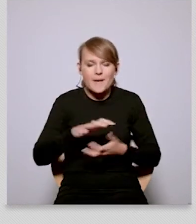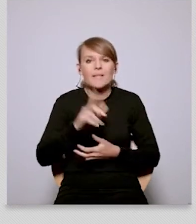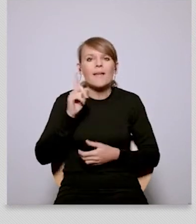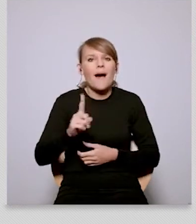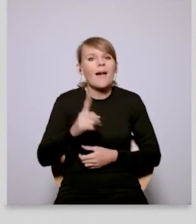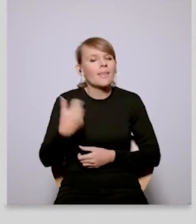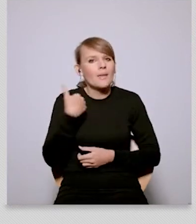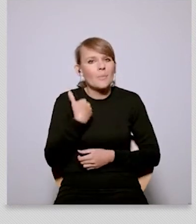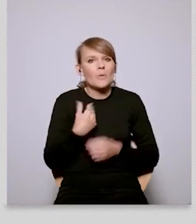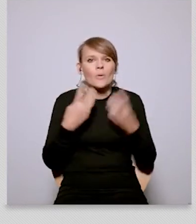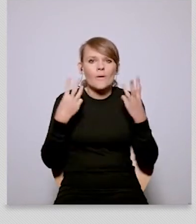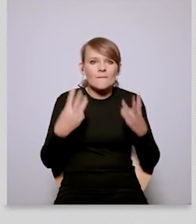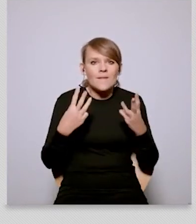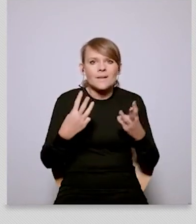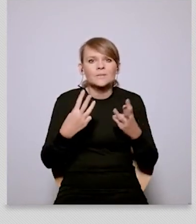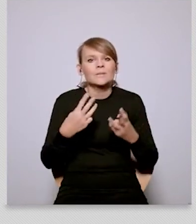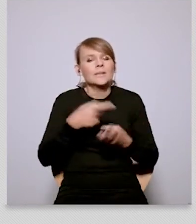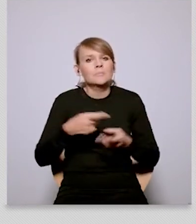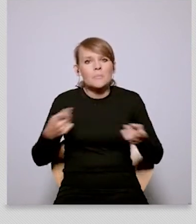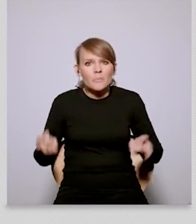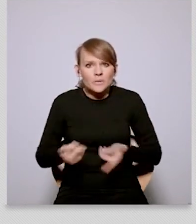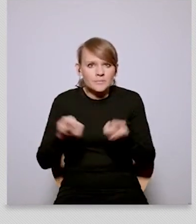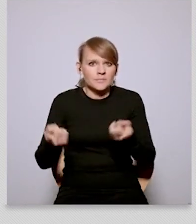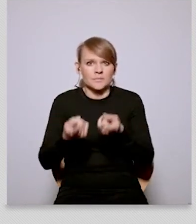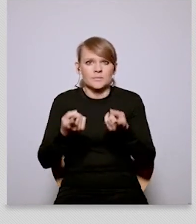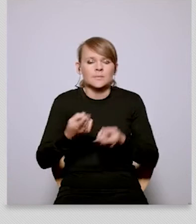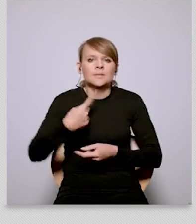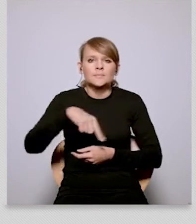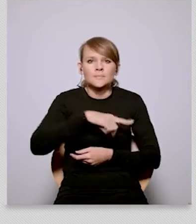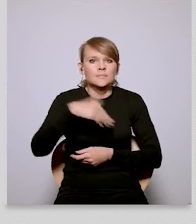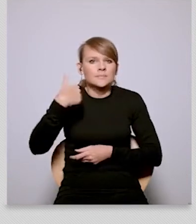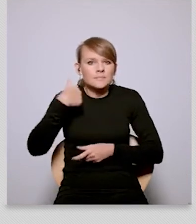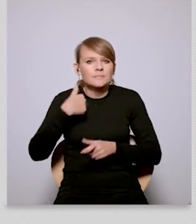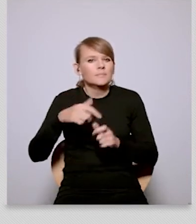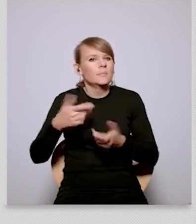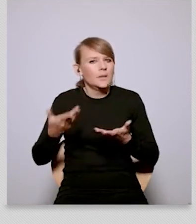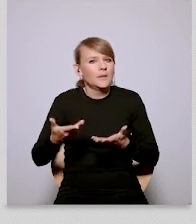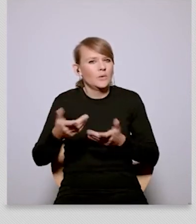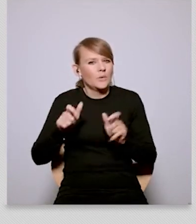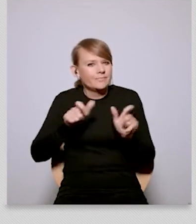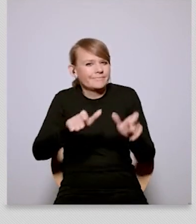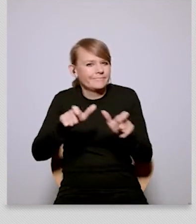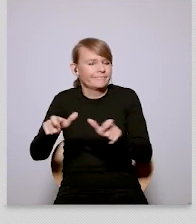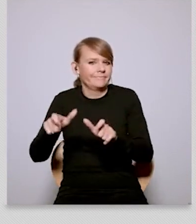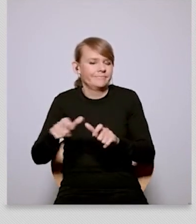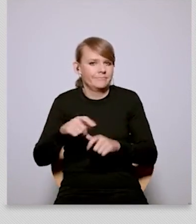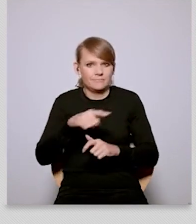rolę jeżeli chodzi o promowanie tych działań wywieraliśmy po prostu presję na innych graczy